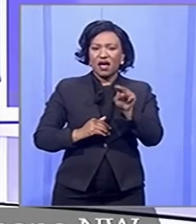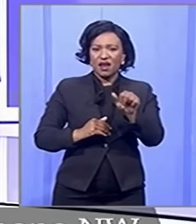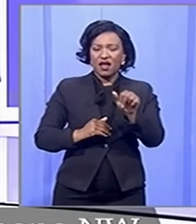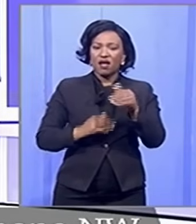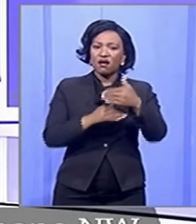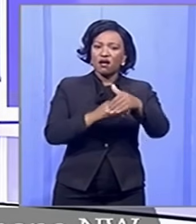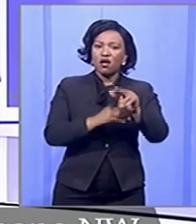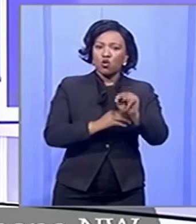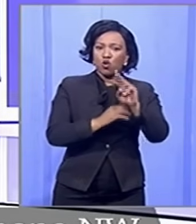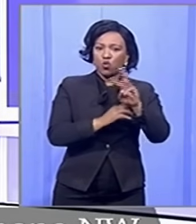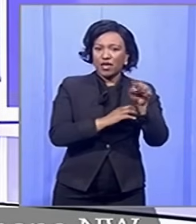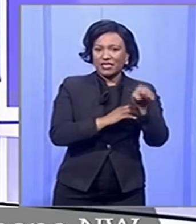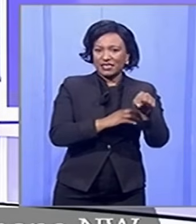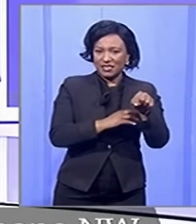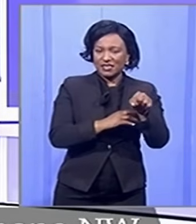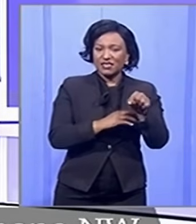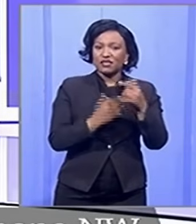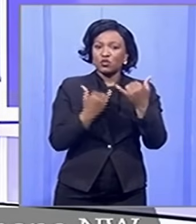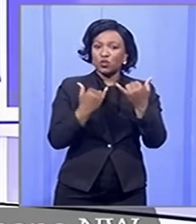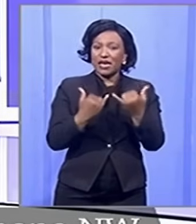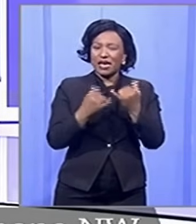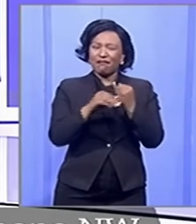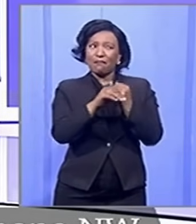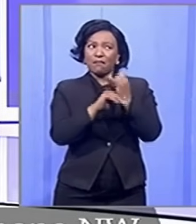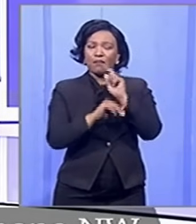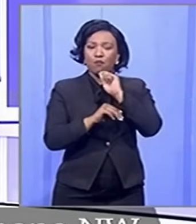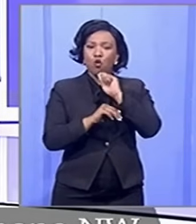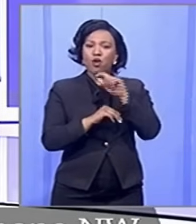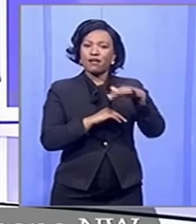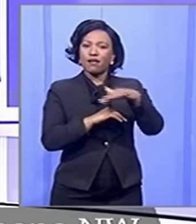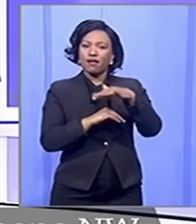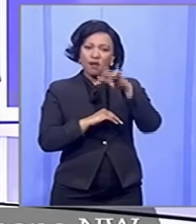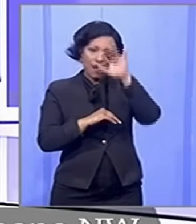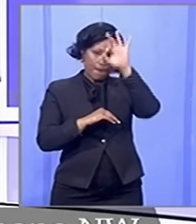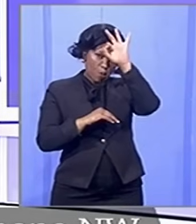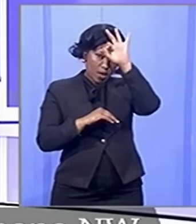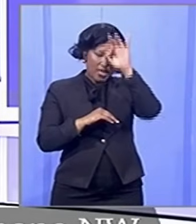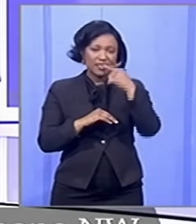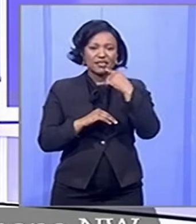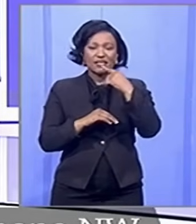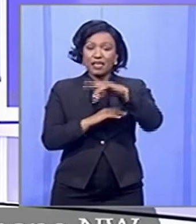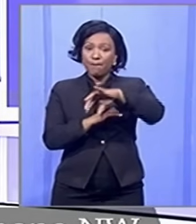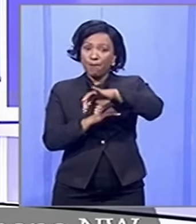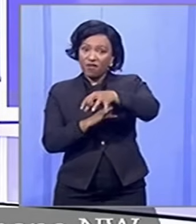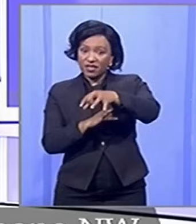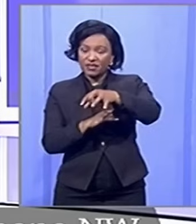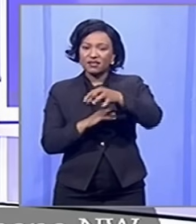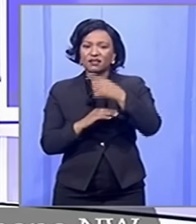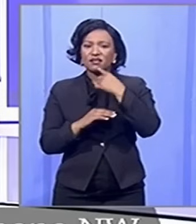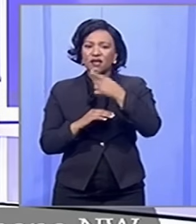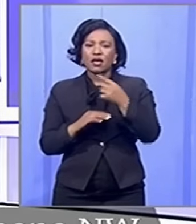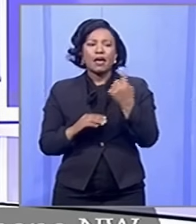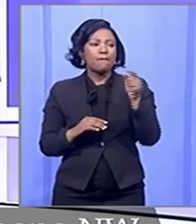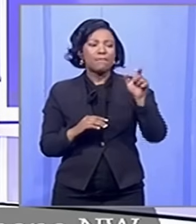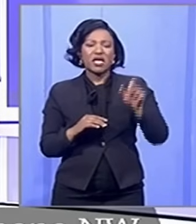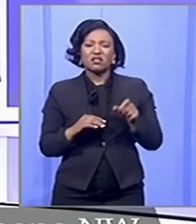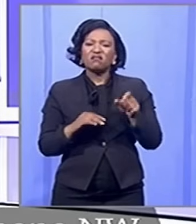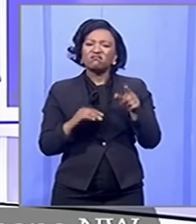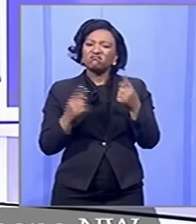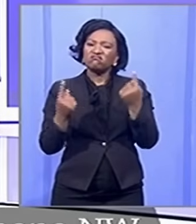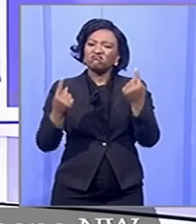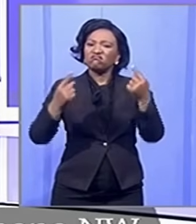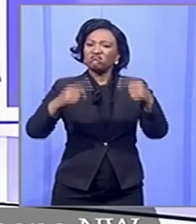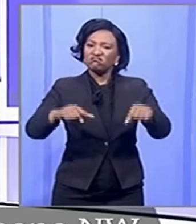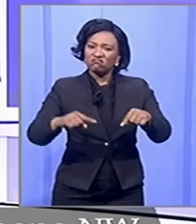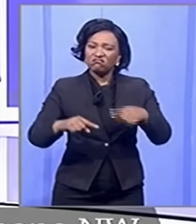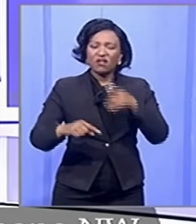ga Orkney ka North West ka masa a lehono. Maphodisa ka profenseng yeo a re mogononelwa o gorogile lefelong la